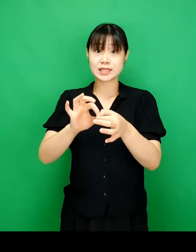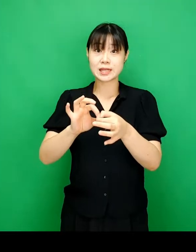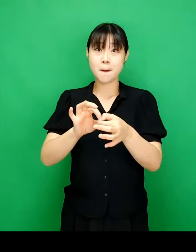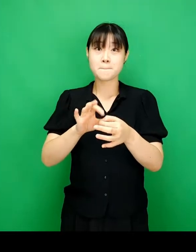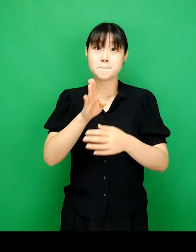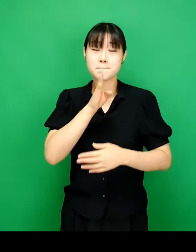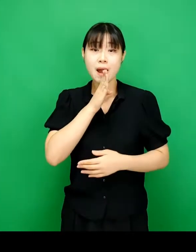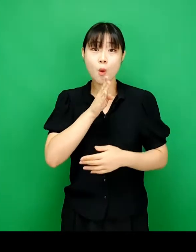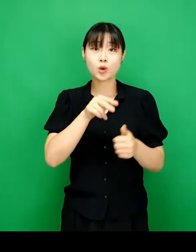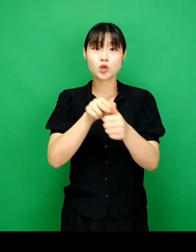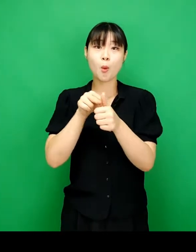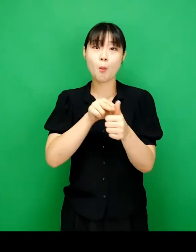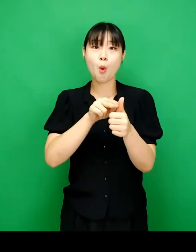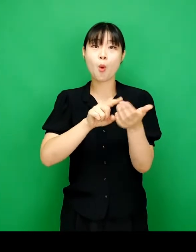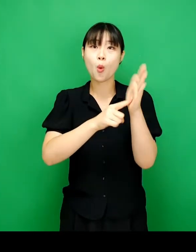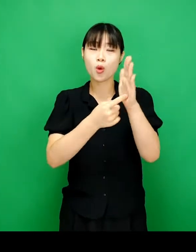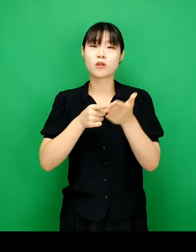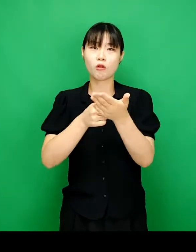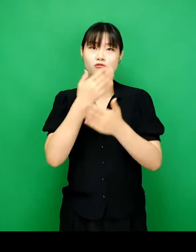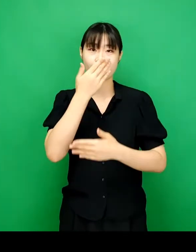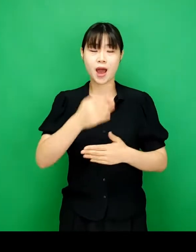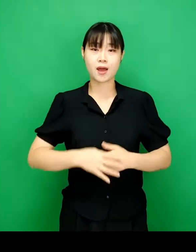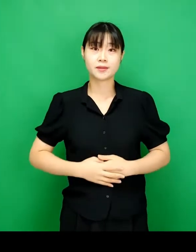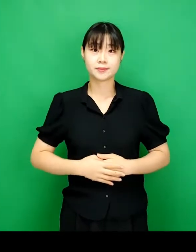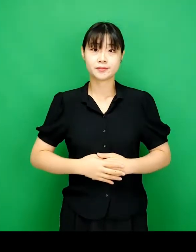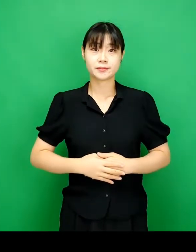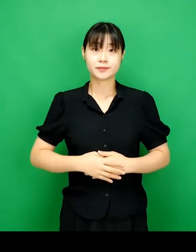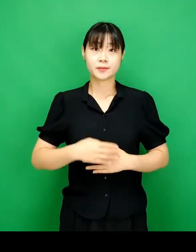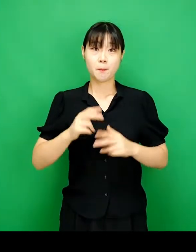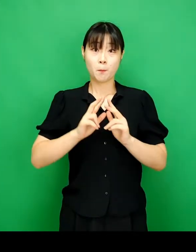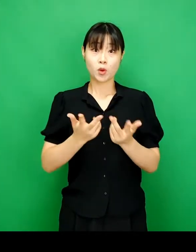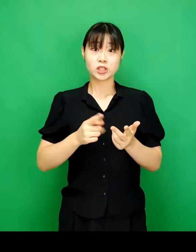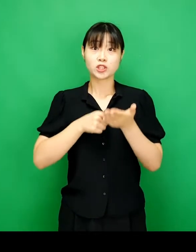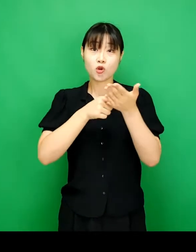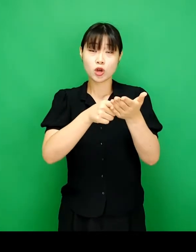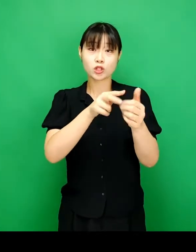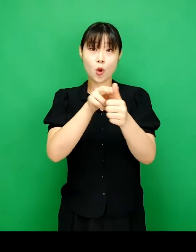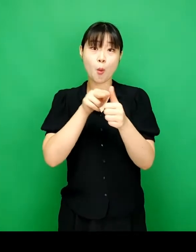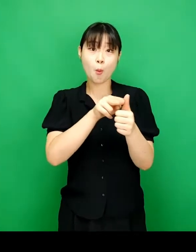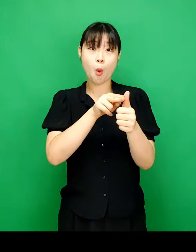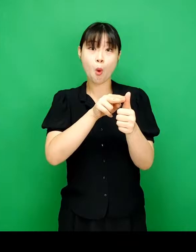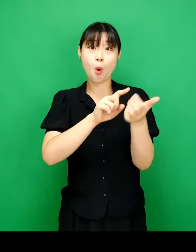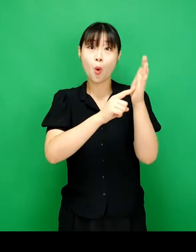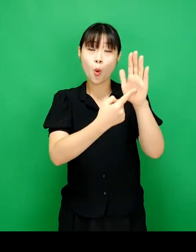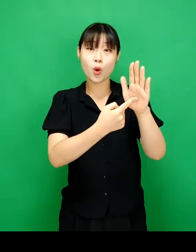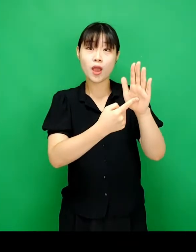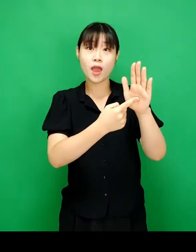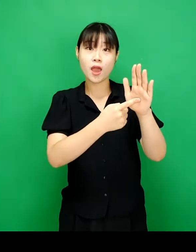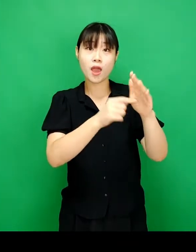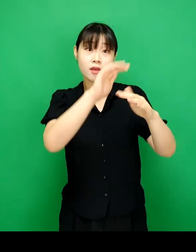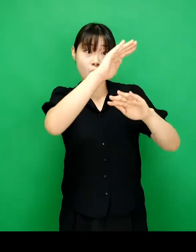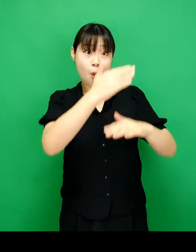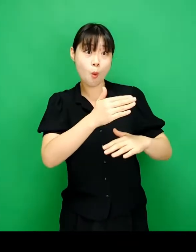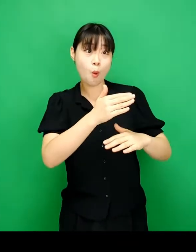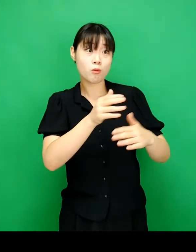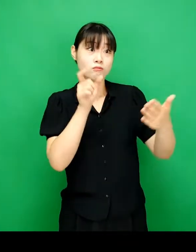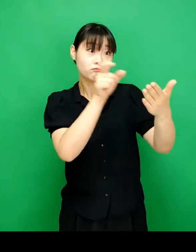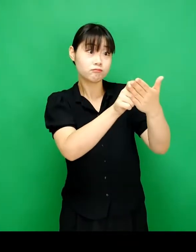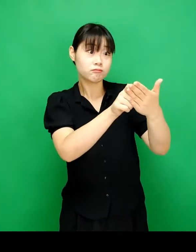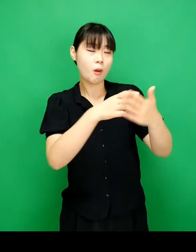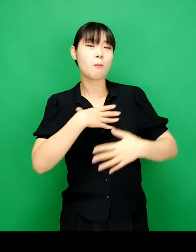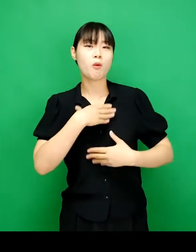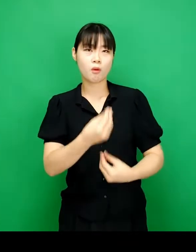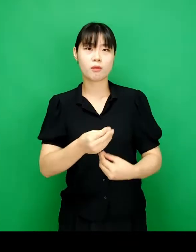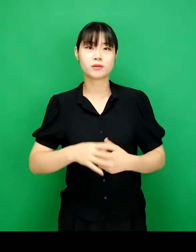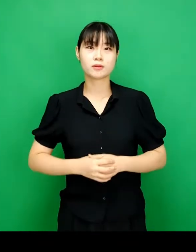회원일 경우 로그인만 하면 곧바로 정보공개를 청구할 수 있습니다. 본인이 청구했던 정보공개 처리 현황도